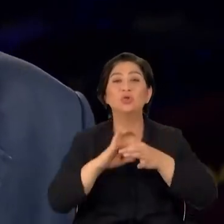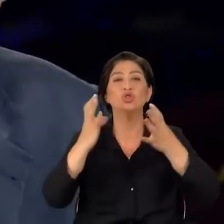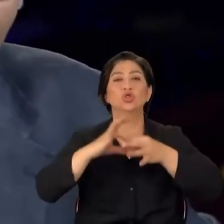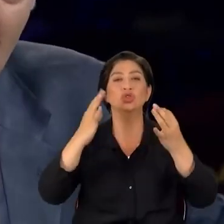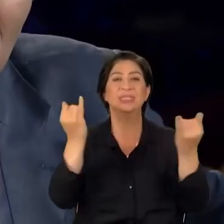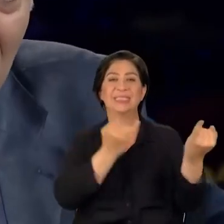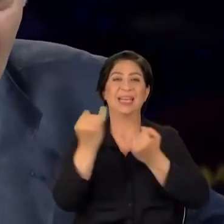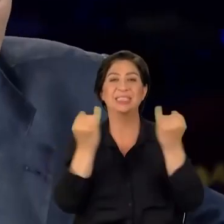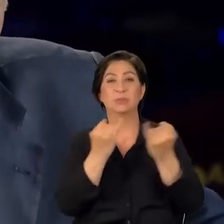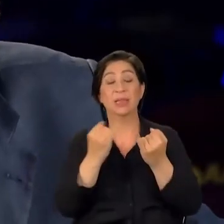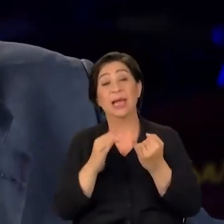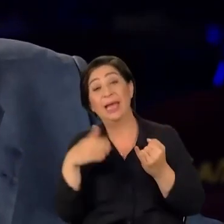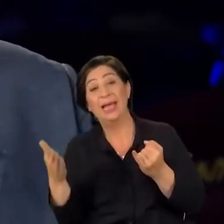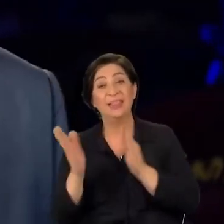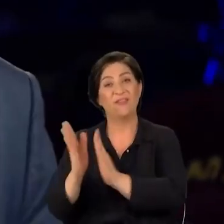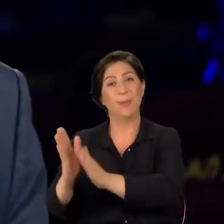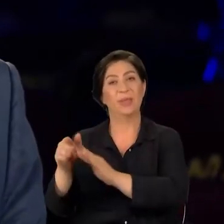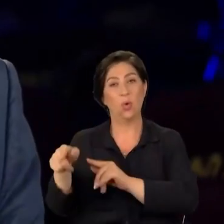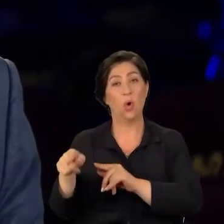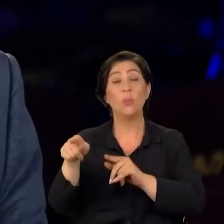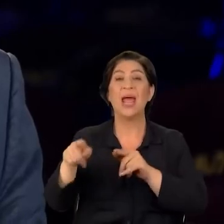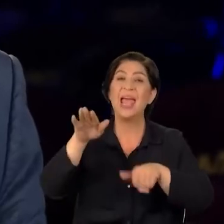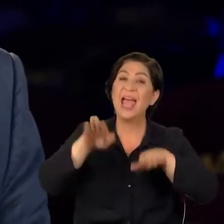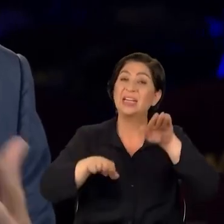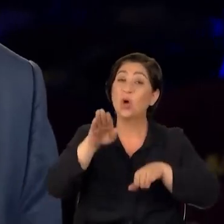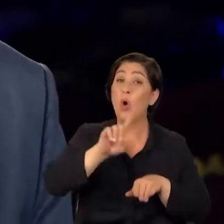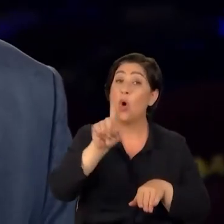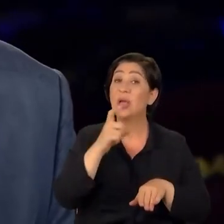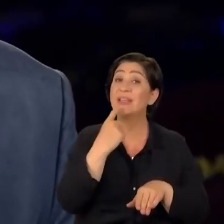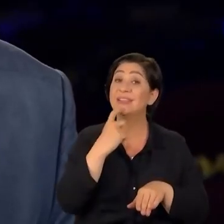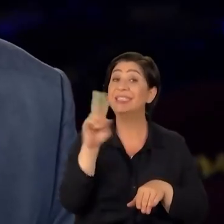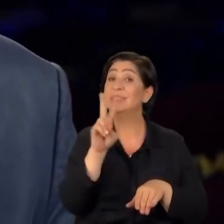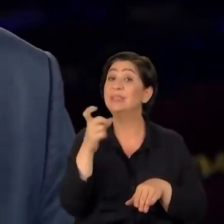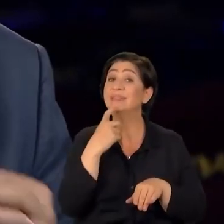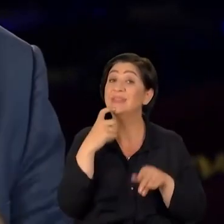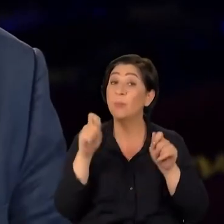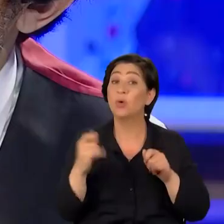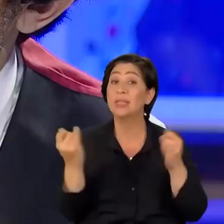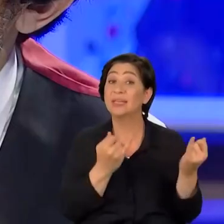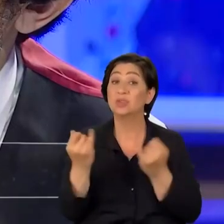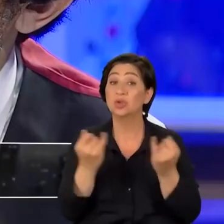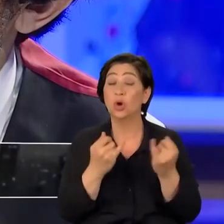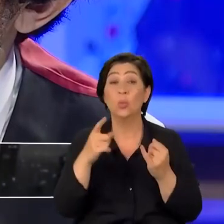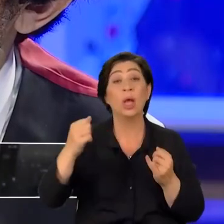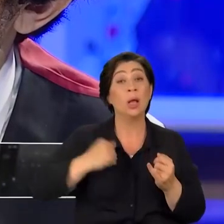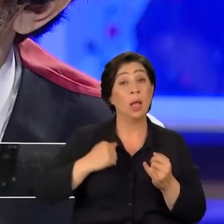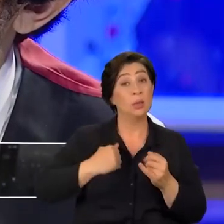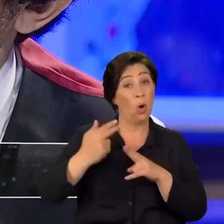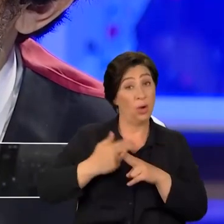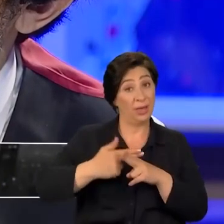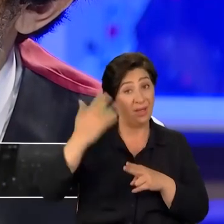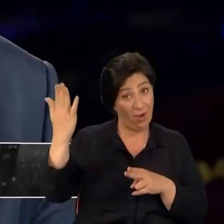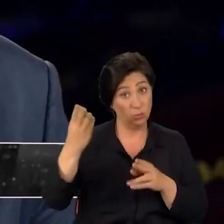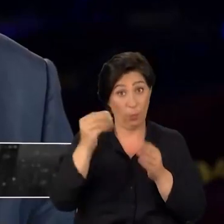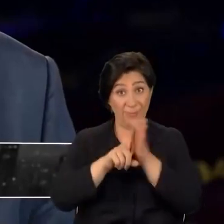çözüleceği tartışmaları da bir yandan yürüyor ve bunlar yaklaşık 10 yıldır, 20 yıldır yürüyor ama. Tartışılıyor. Bunun Kanada'da örnekleri var,